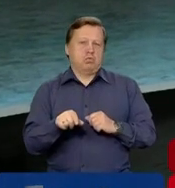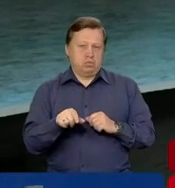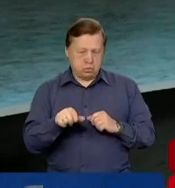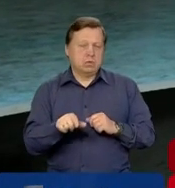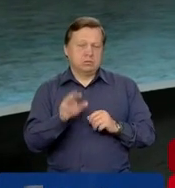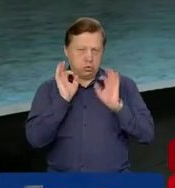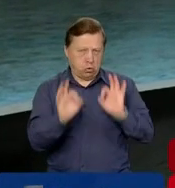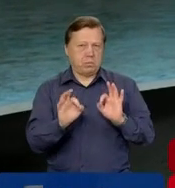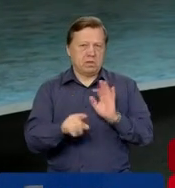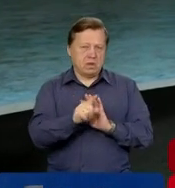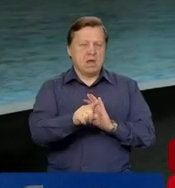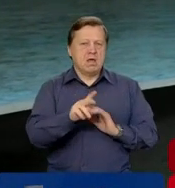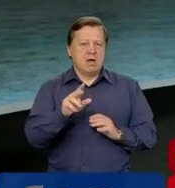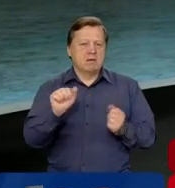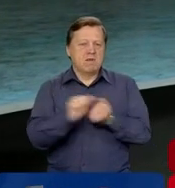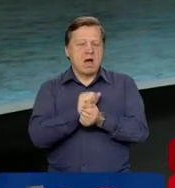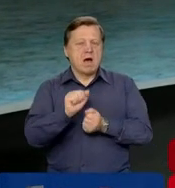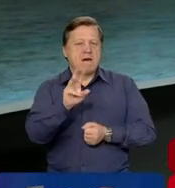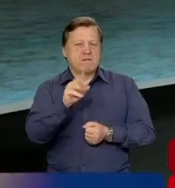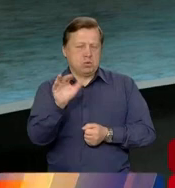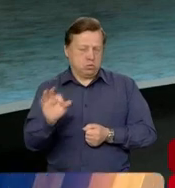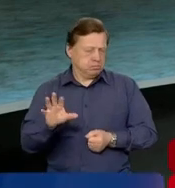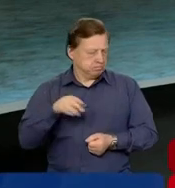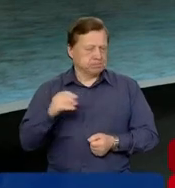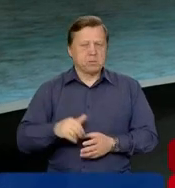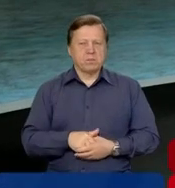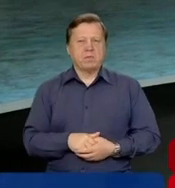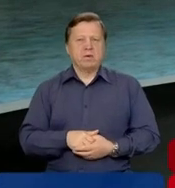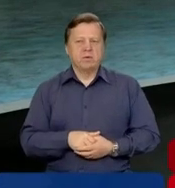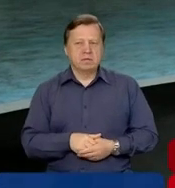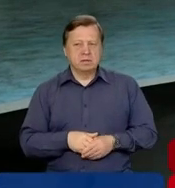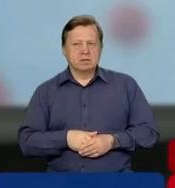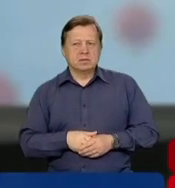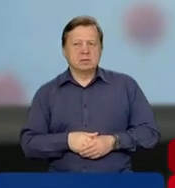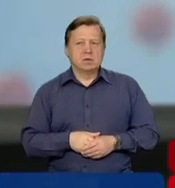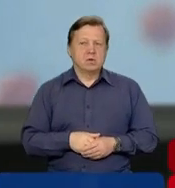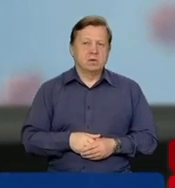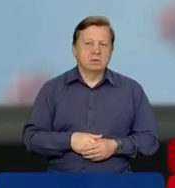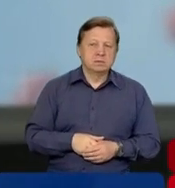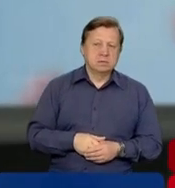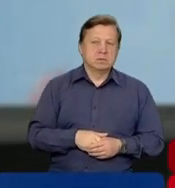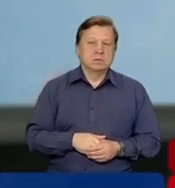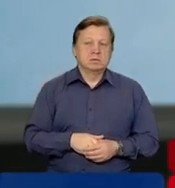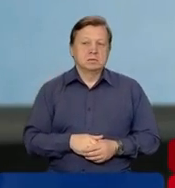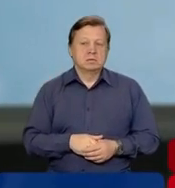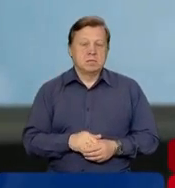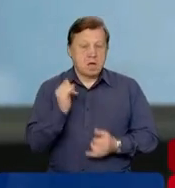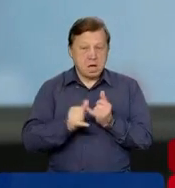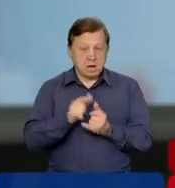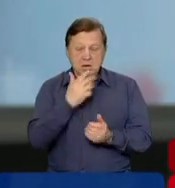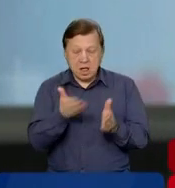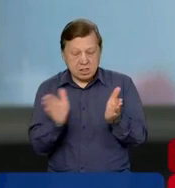za skuteczne w zwalczaniu wirusa, więc jeżeli taka jest informacja